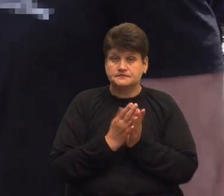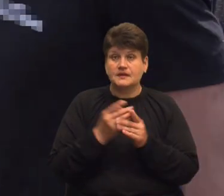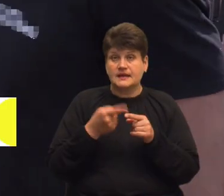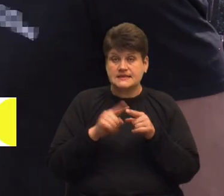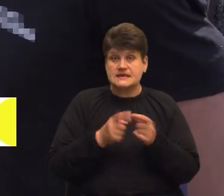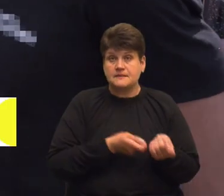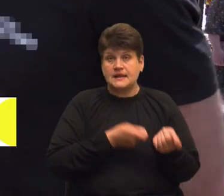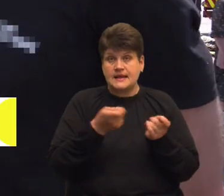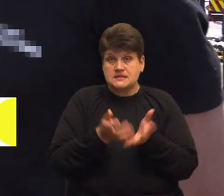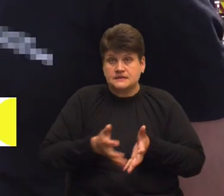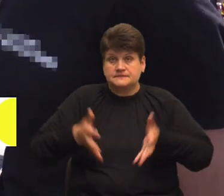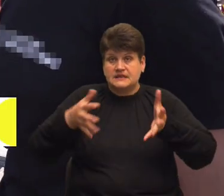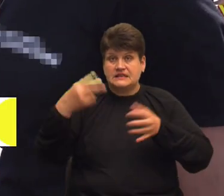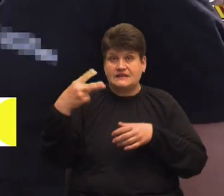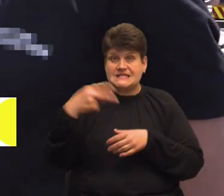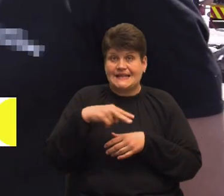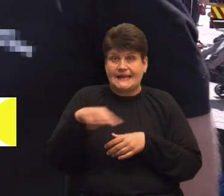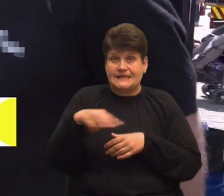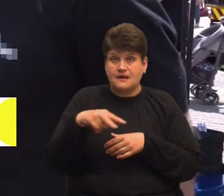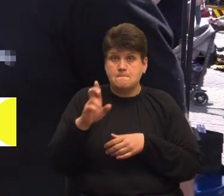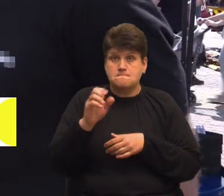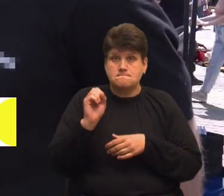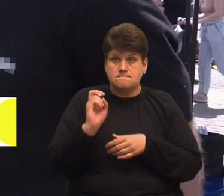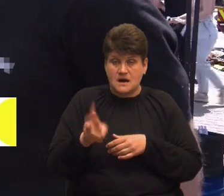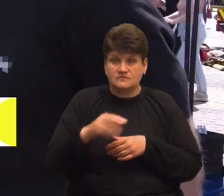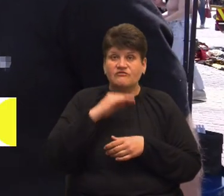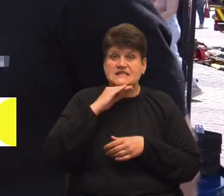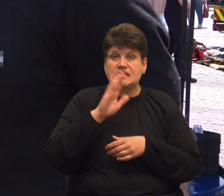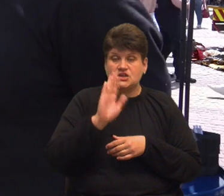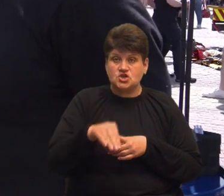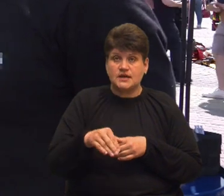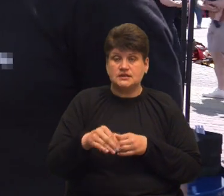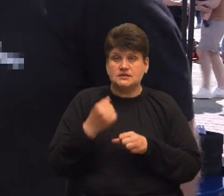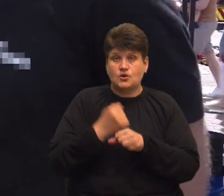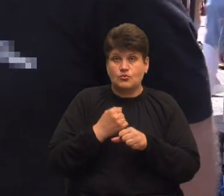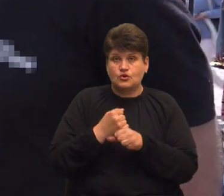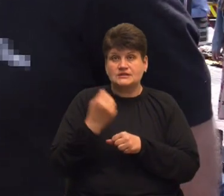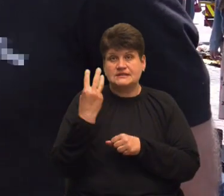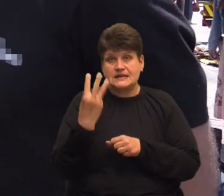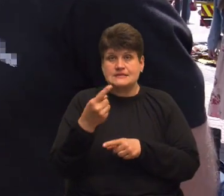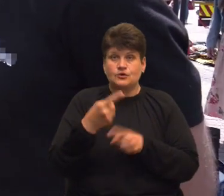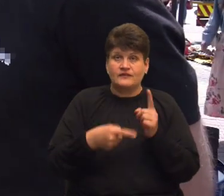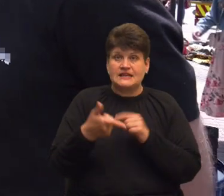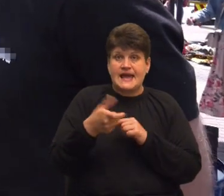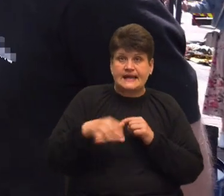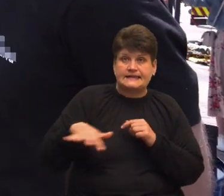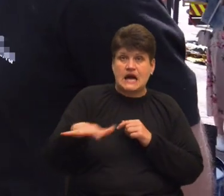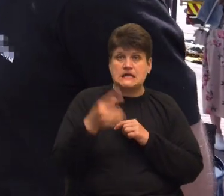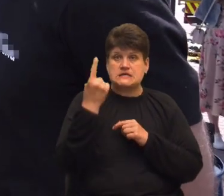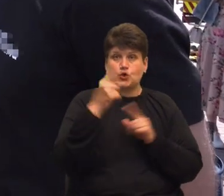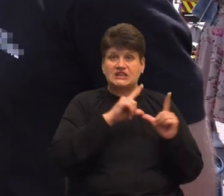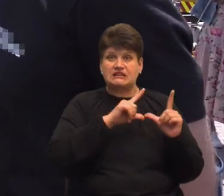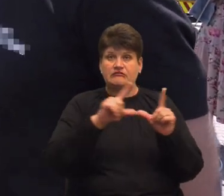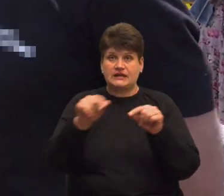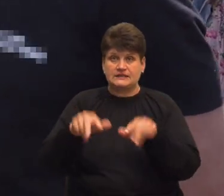внесення це 20-літровий бак якого зазвичай вистачає в межах на обробку в межах трьох з половиною гектар за один вид і